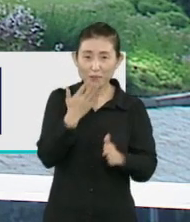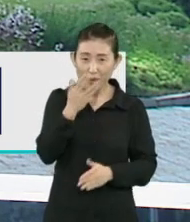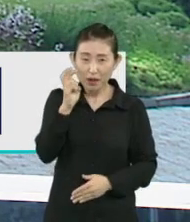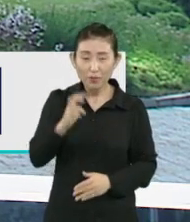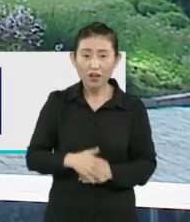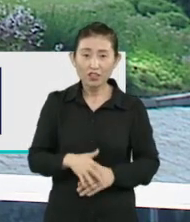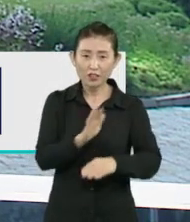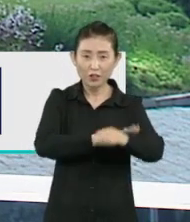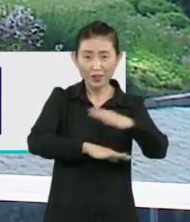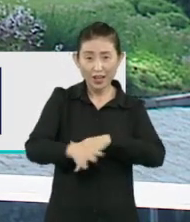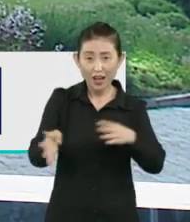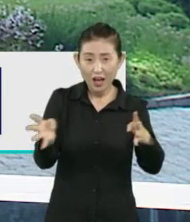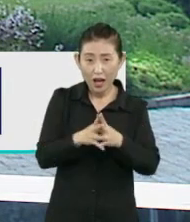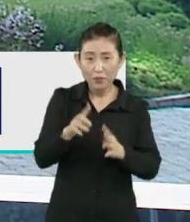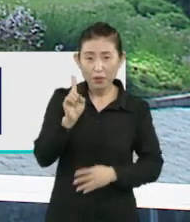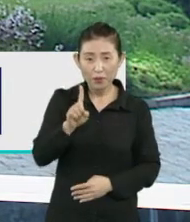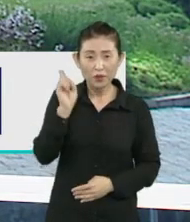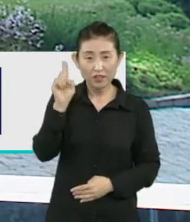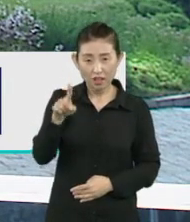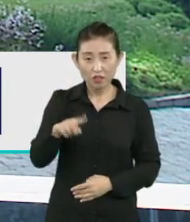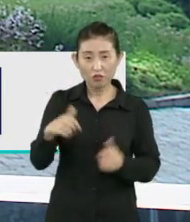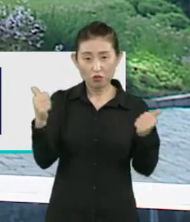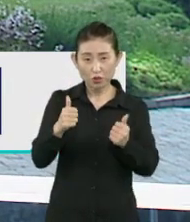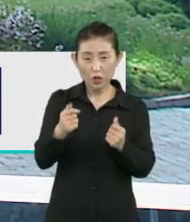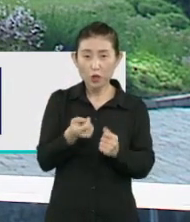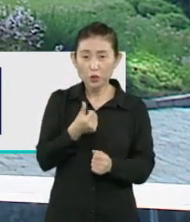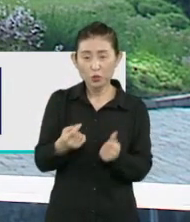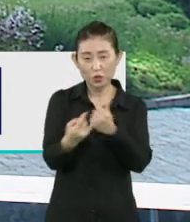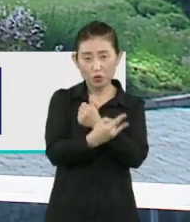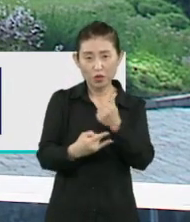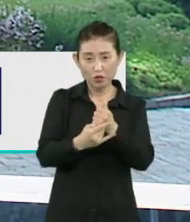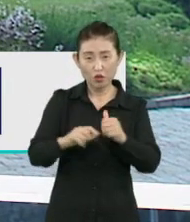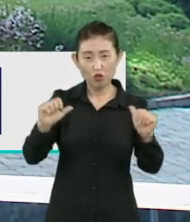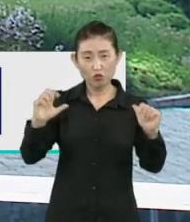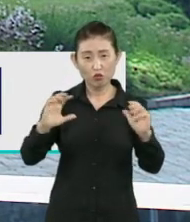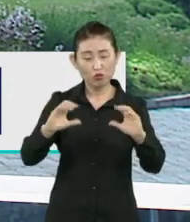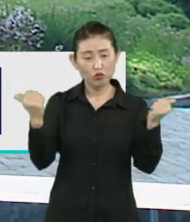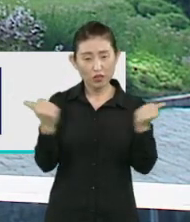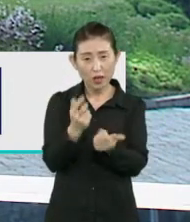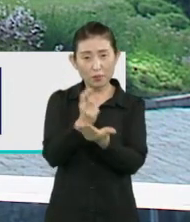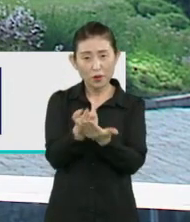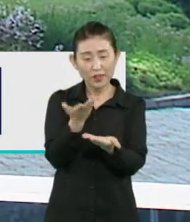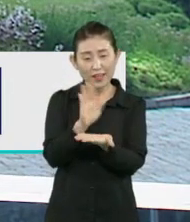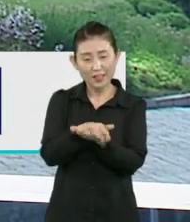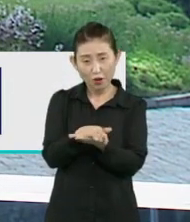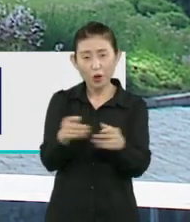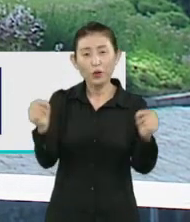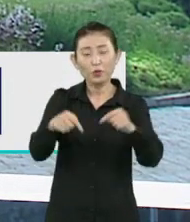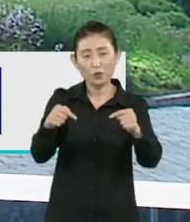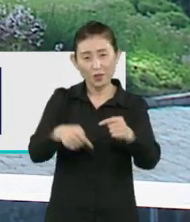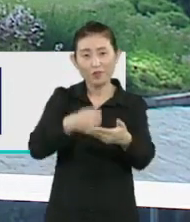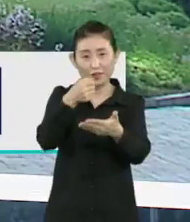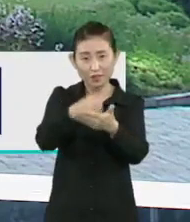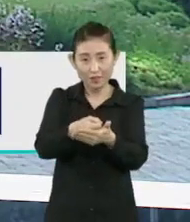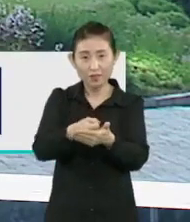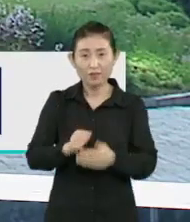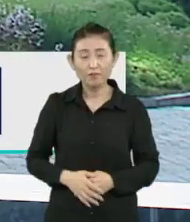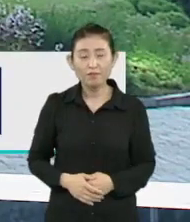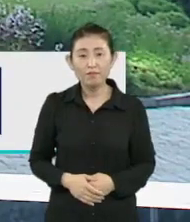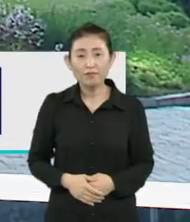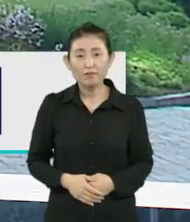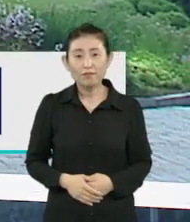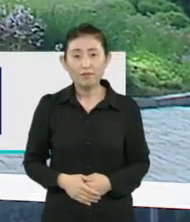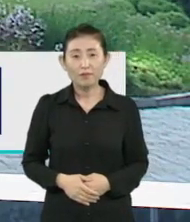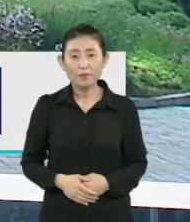전격적인 여야 합의로 내일 국회 운영위원회의 소위에서 국회법 개정안을 눈이 하기로 했습니다 자세한 수식 서울방송